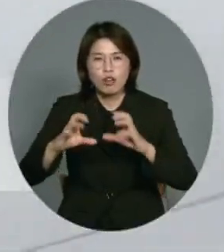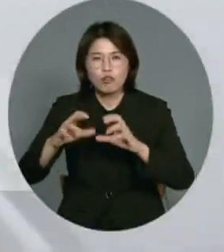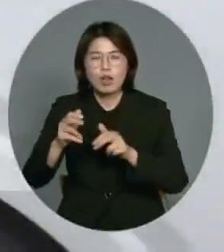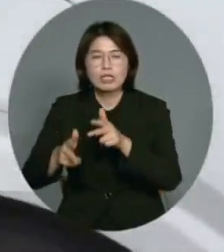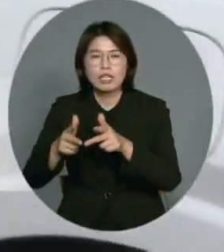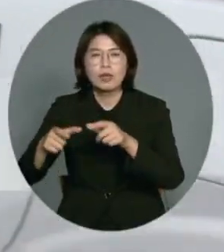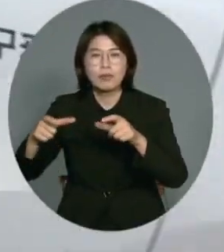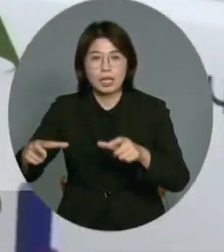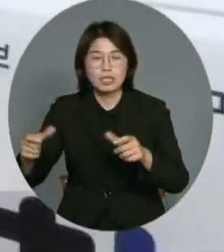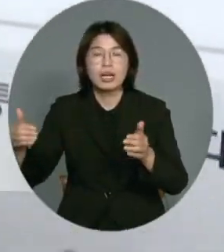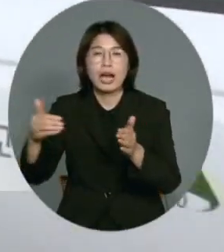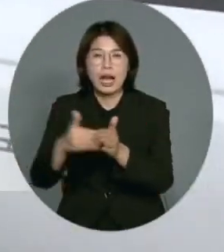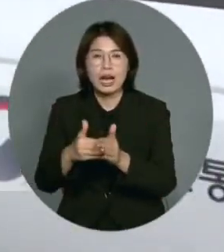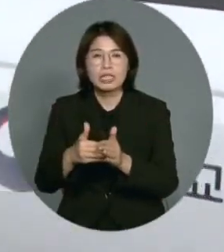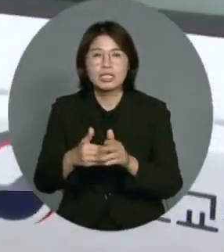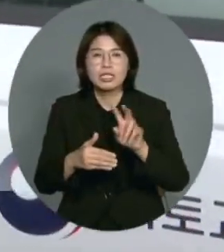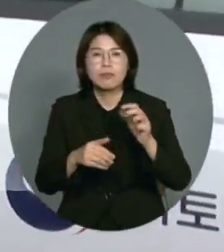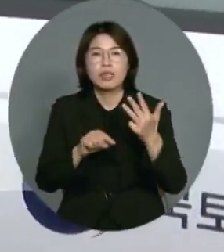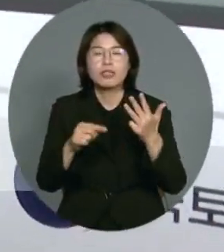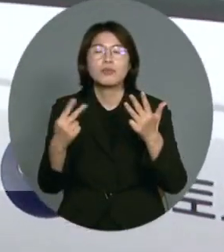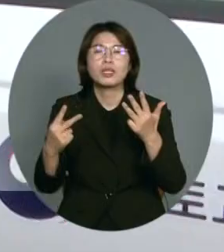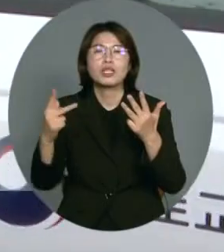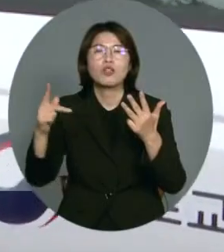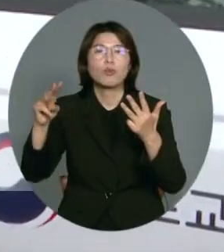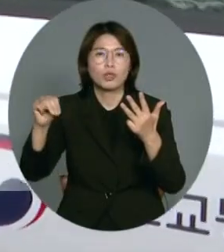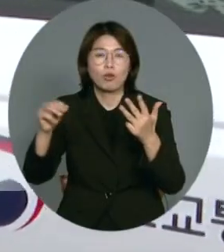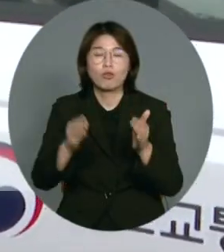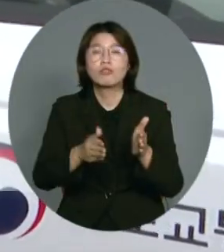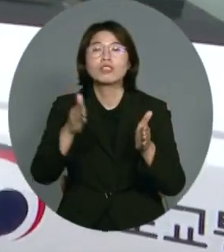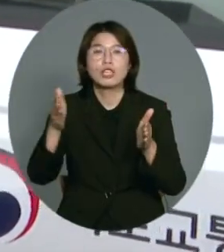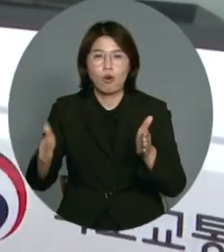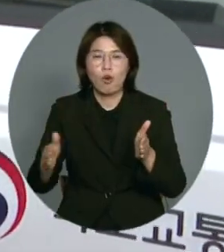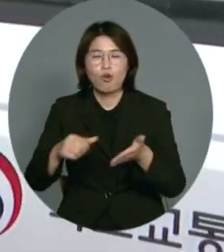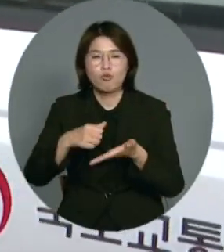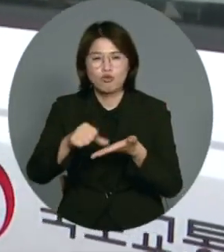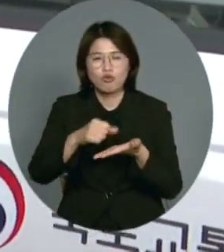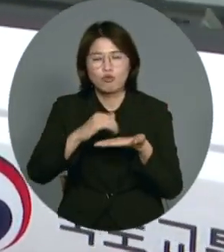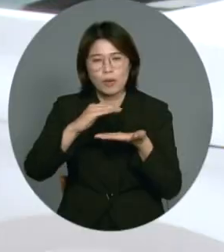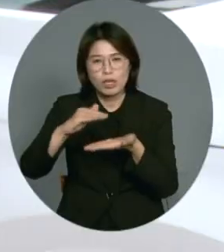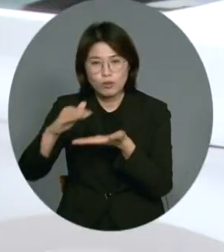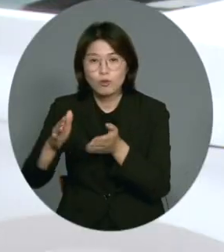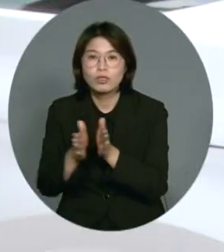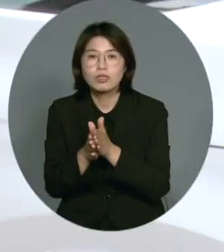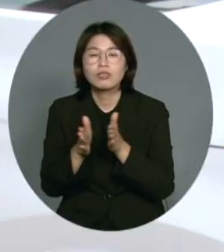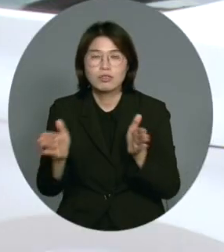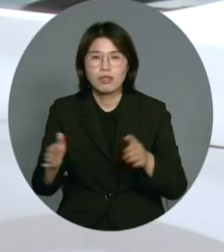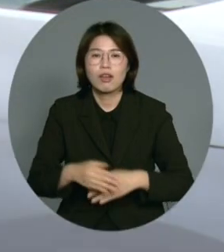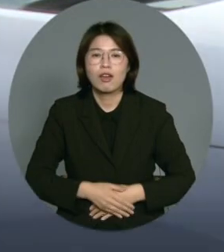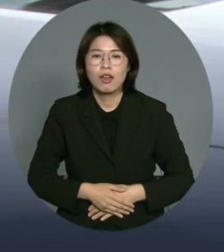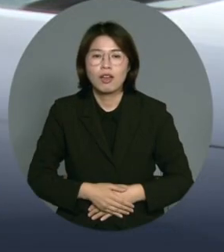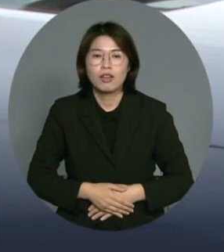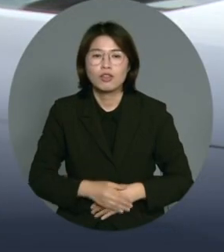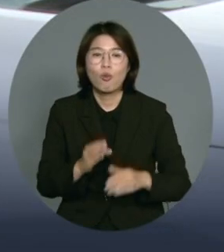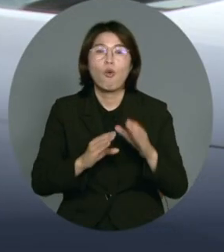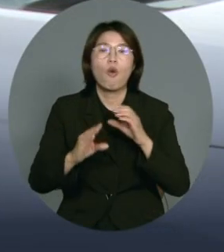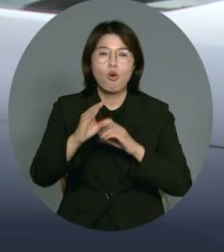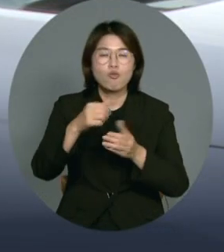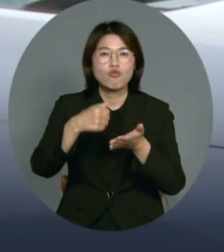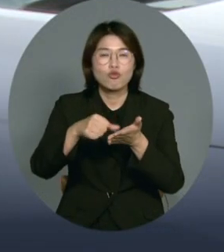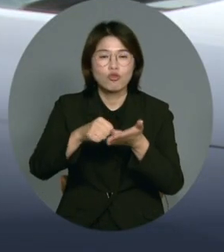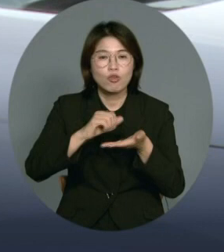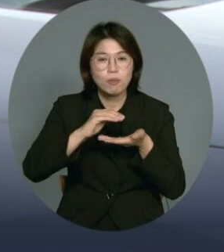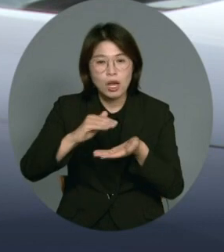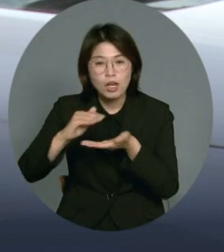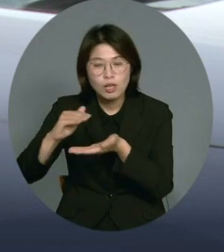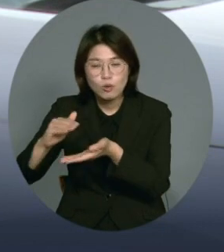국가산업단지 일대까지 28.2km로 늘리고 물류 배송도 합니다. 거기에 플러스돼서 물류까지 운송을 할수